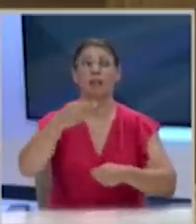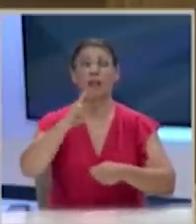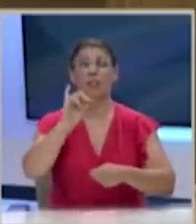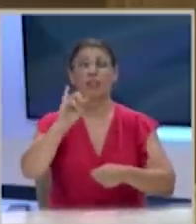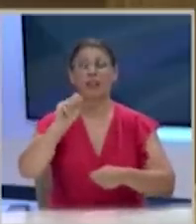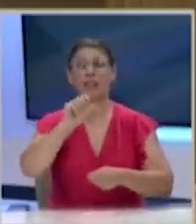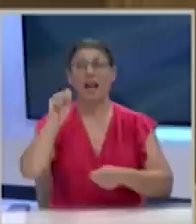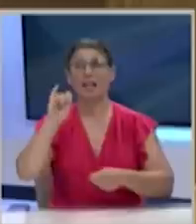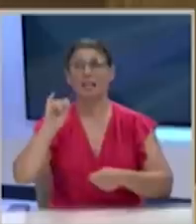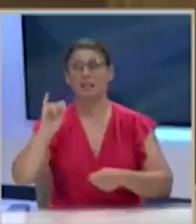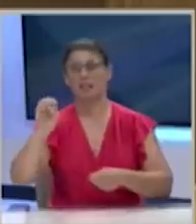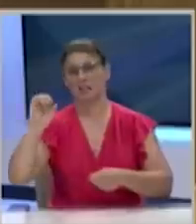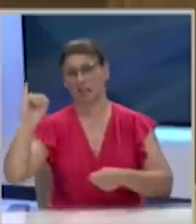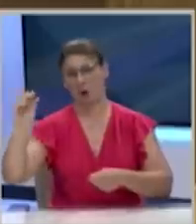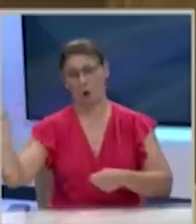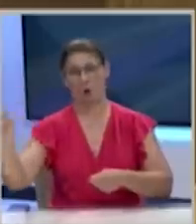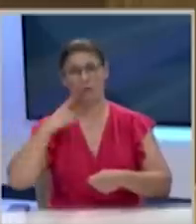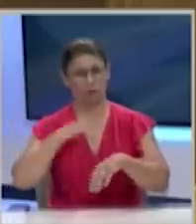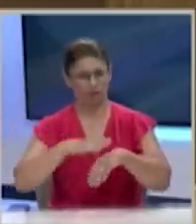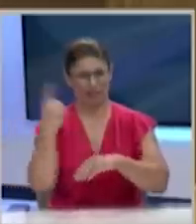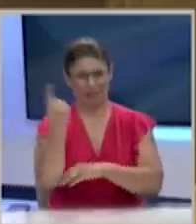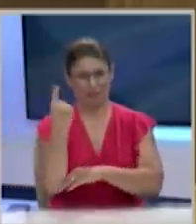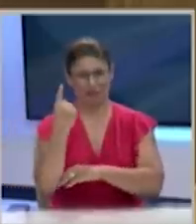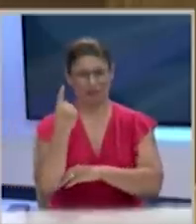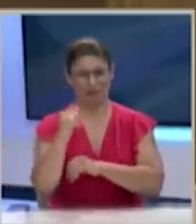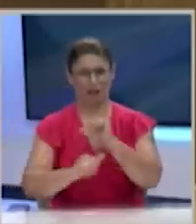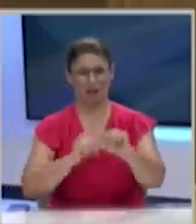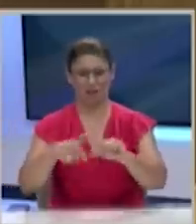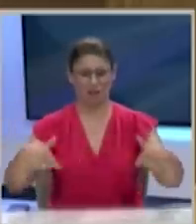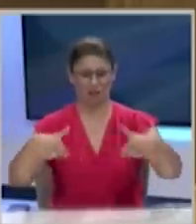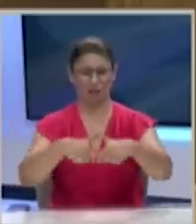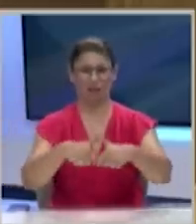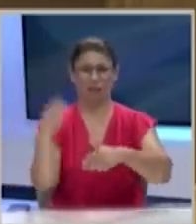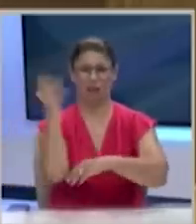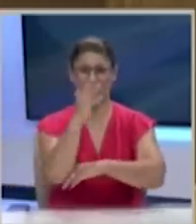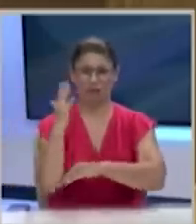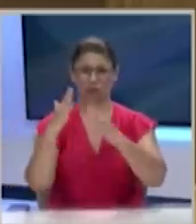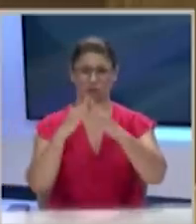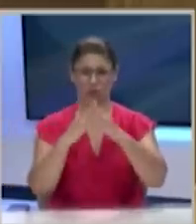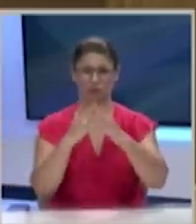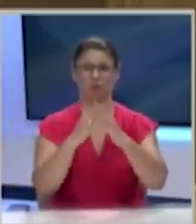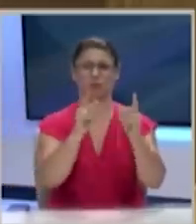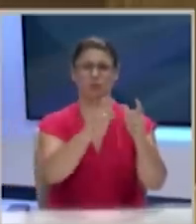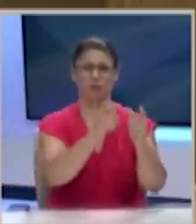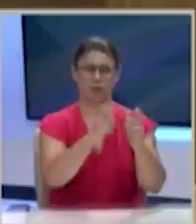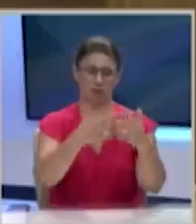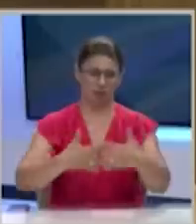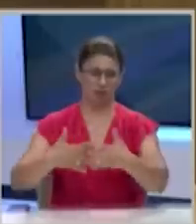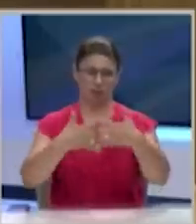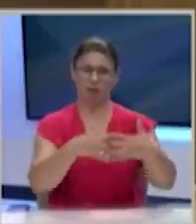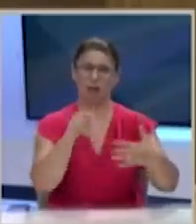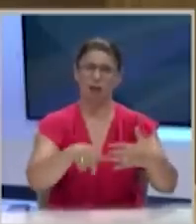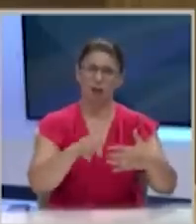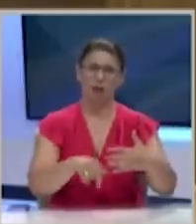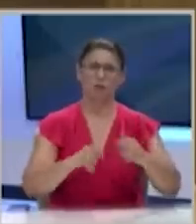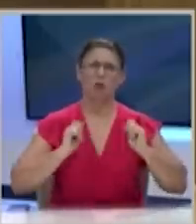Φταίει γι' αυτό η κλιματική αλλαγή? Αυτές οι ζώνες μίξης δασών, κατοικίας, οικισμών τις έχει εκθρέψει το ίδιο